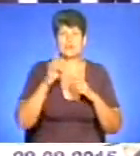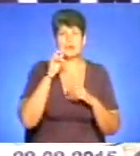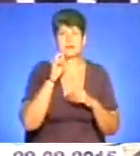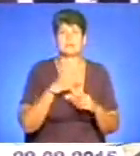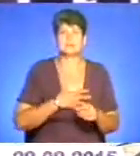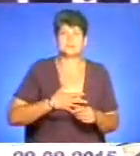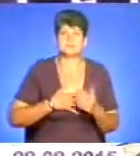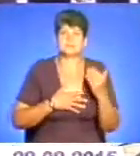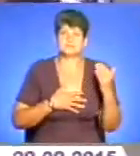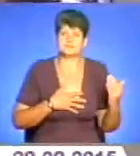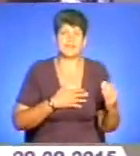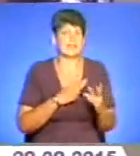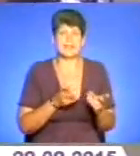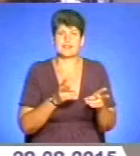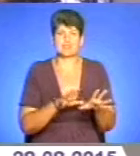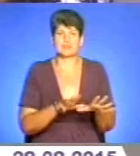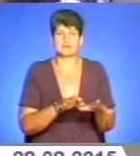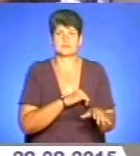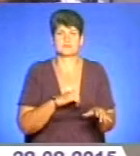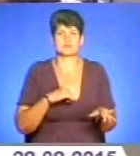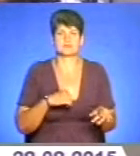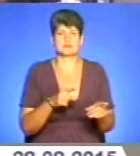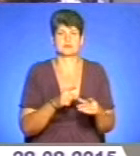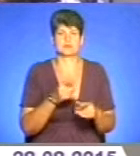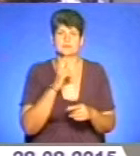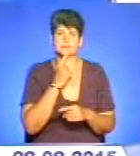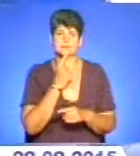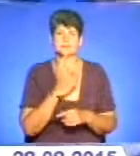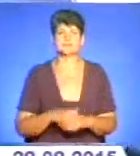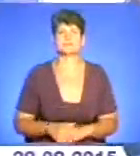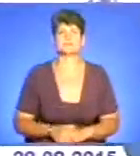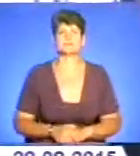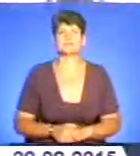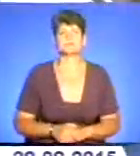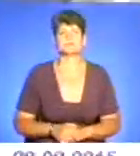їхніми проблемами і не залишають їх напризволяще у скруті.